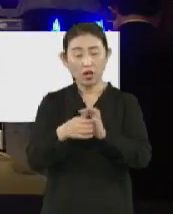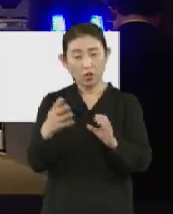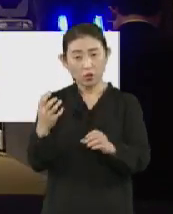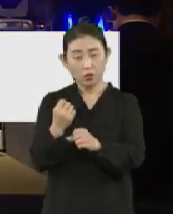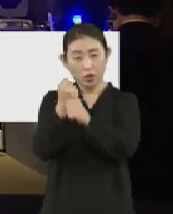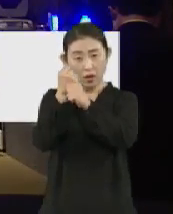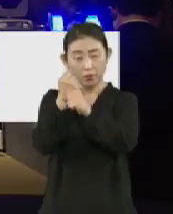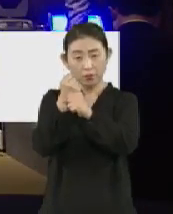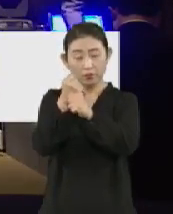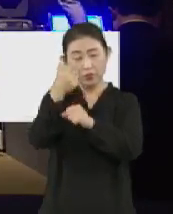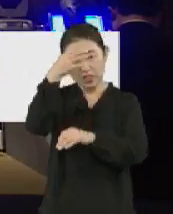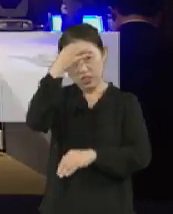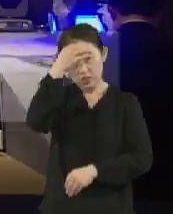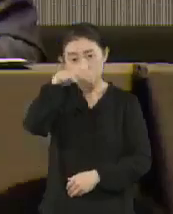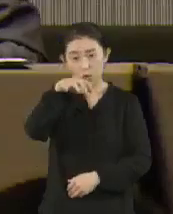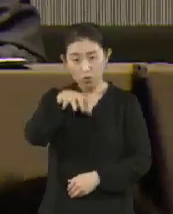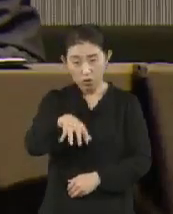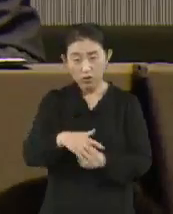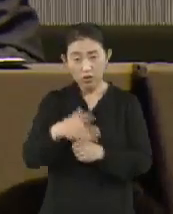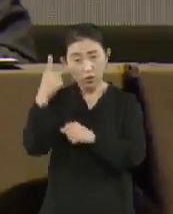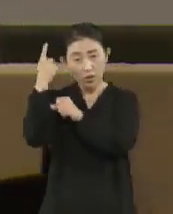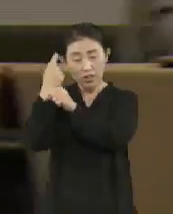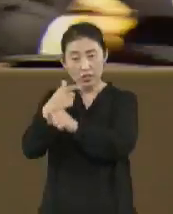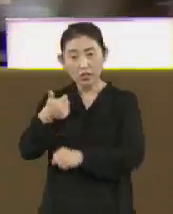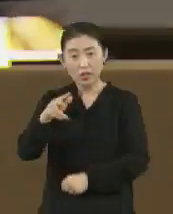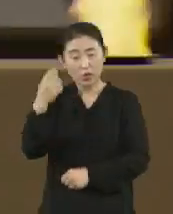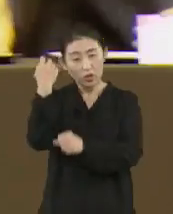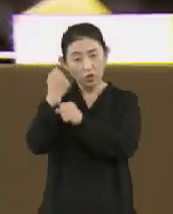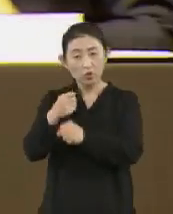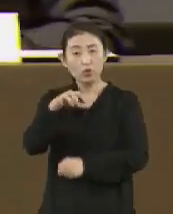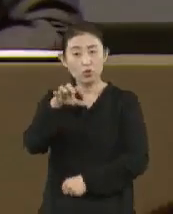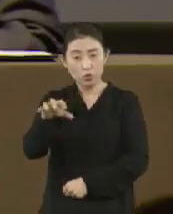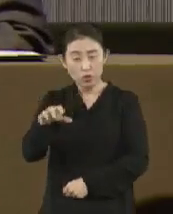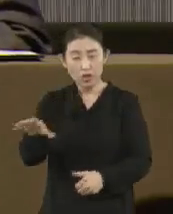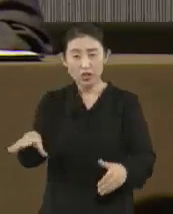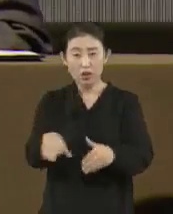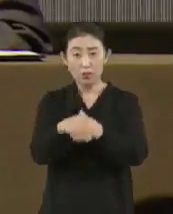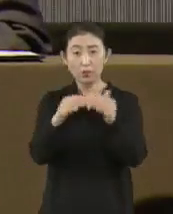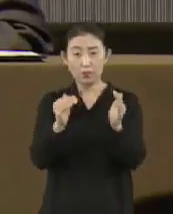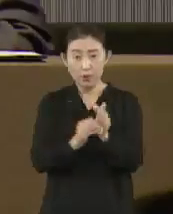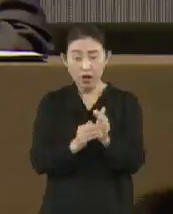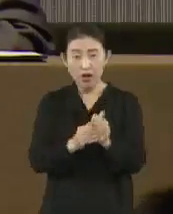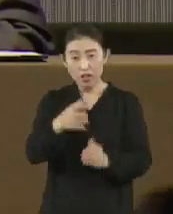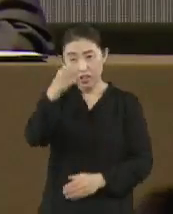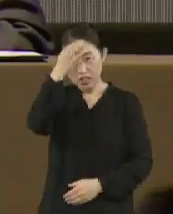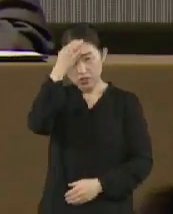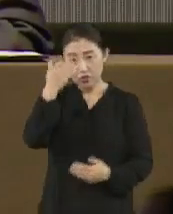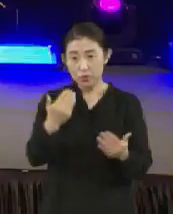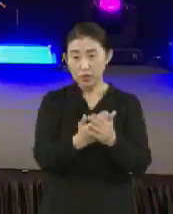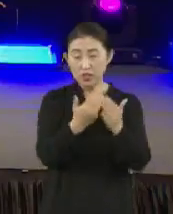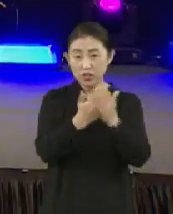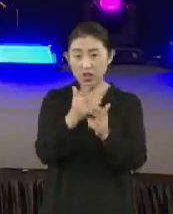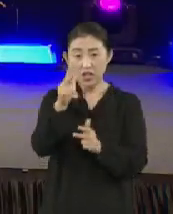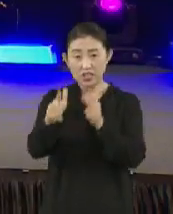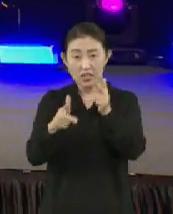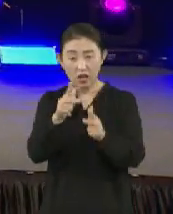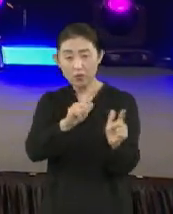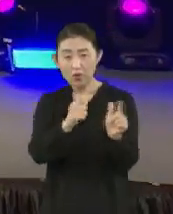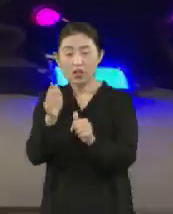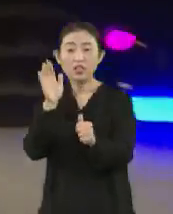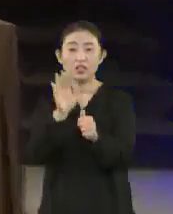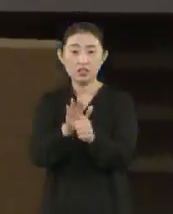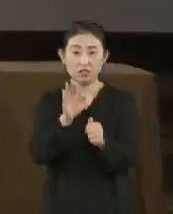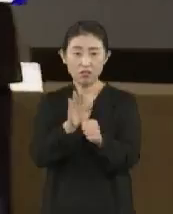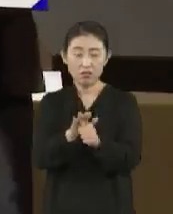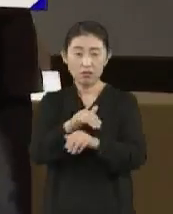나노융합산업연구조합과 나노종합기술원, 카이스트 나노융합연구소 등과 협약을 체결해 기술개발과 사업화를 지원하는 등